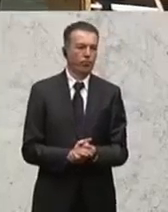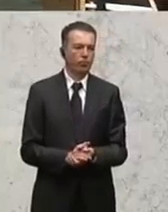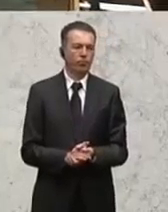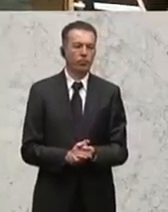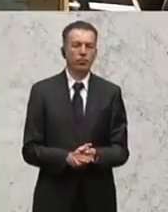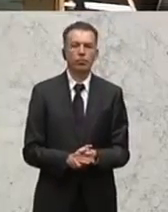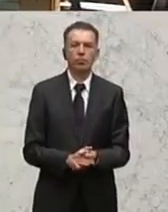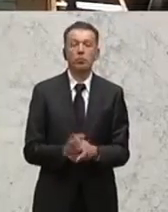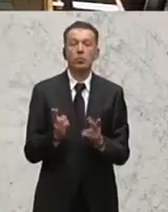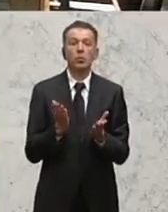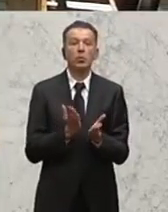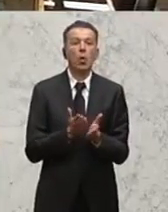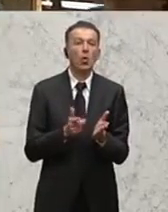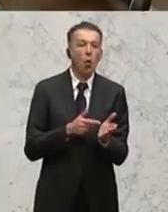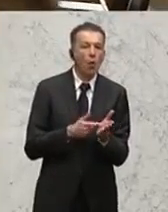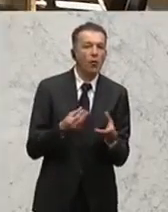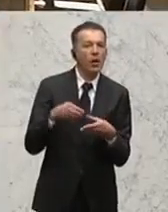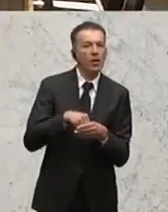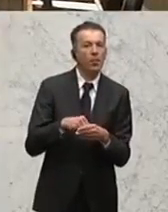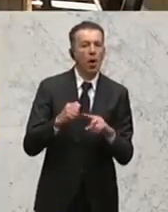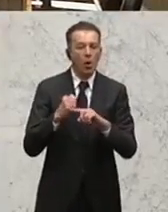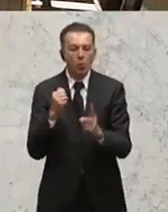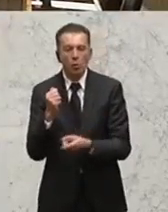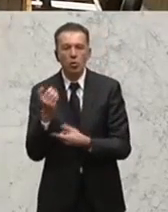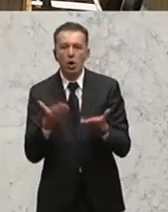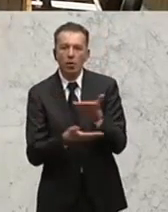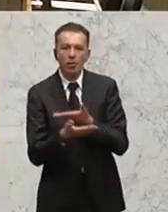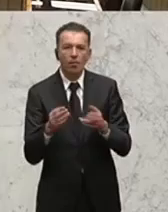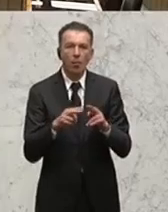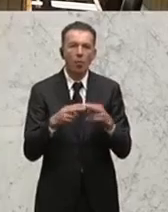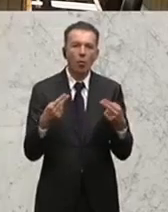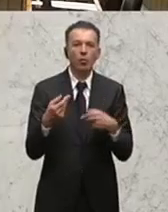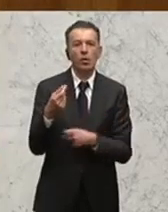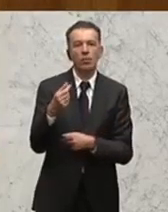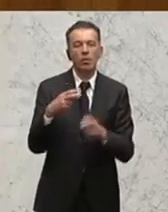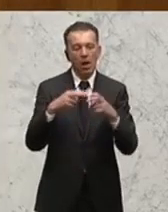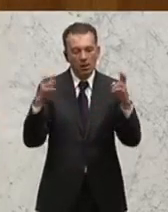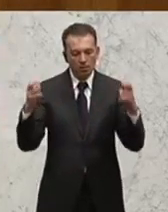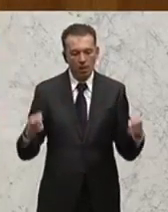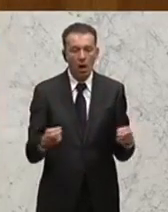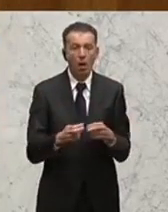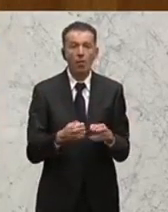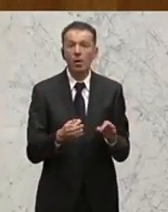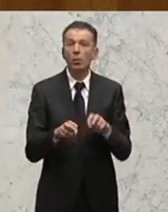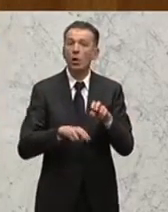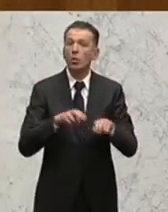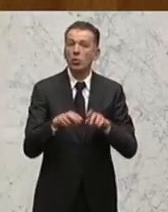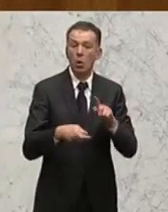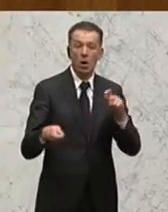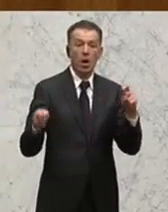Jakob Auer, Bauernbundpräsident von der ÖVP, ist schon am Wort. Bundesfinanzrahmen oder